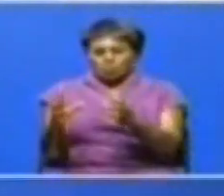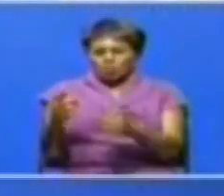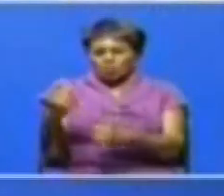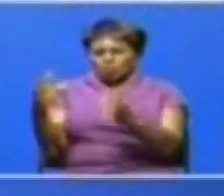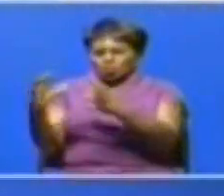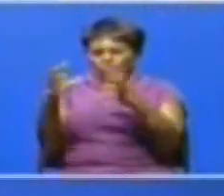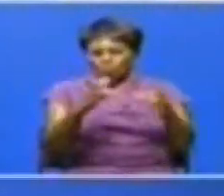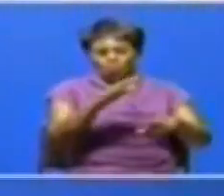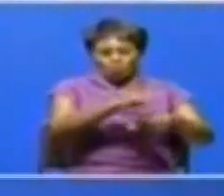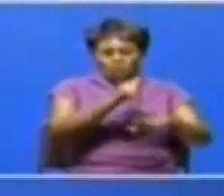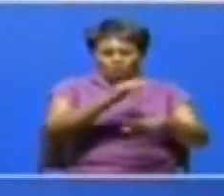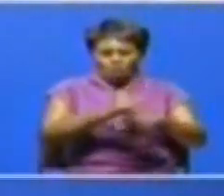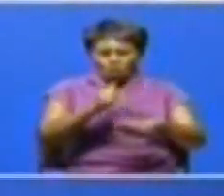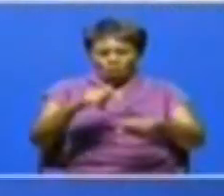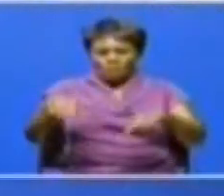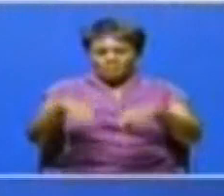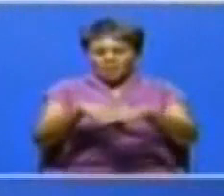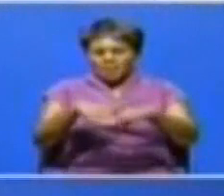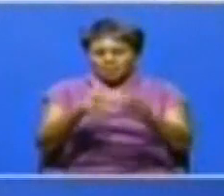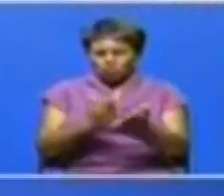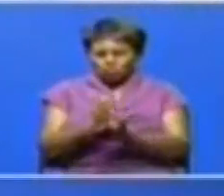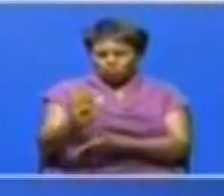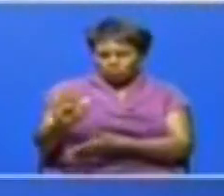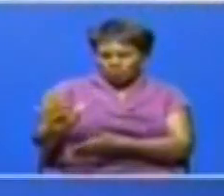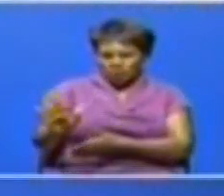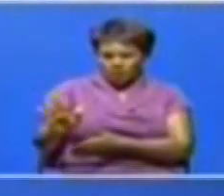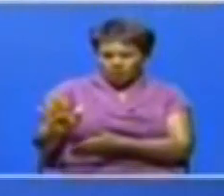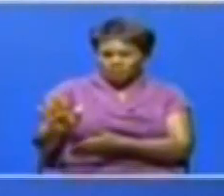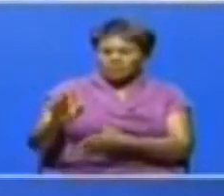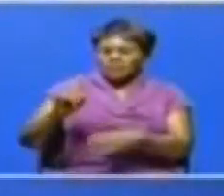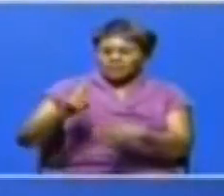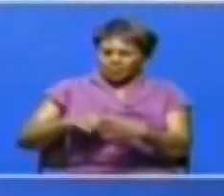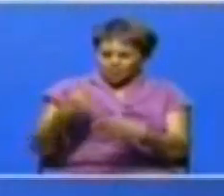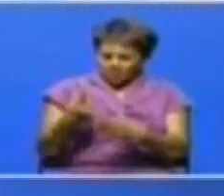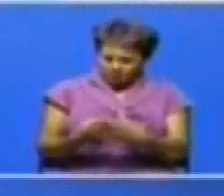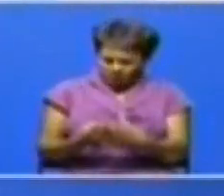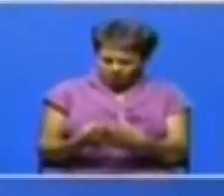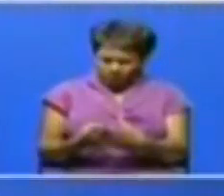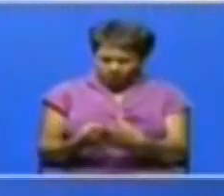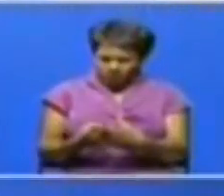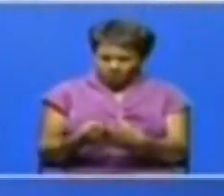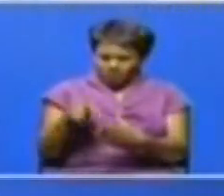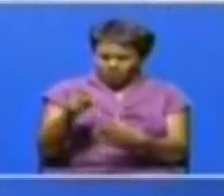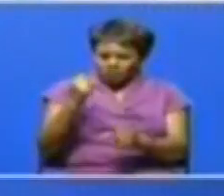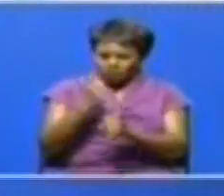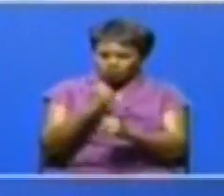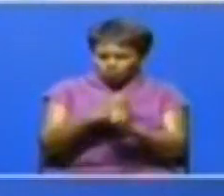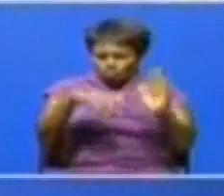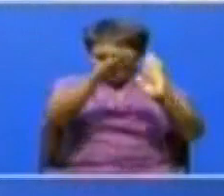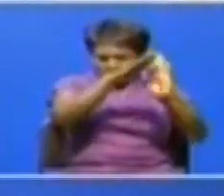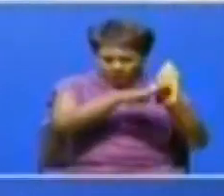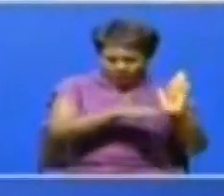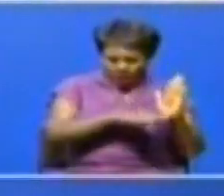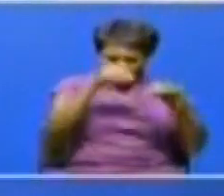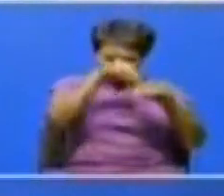chama kinaita wajumbe wale walichaguliwa kupitia chama chao, ili kwamba waende wakafanya hile tunaita housekeeping. Lazima